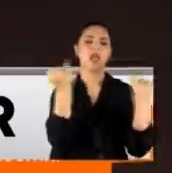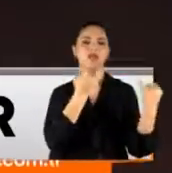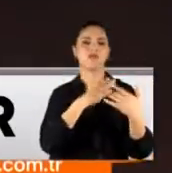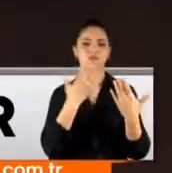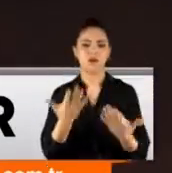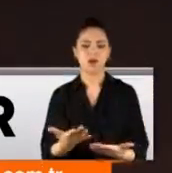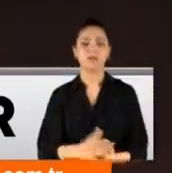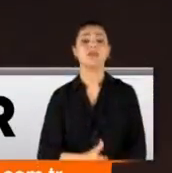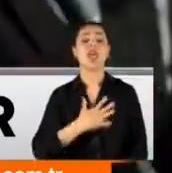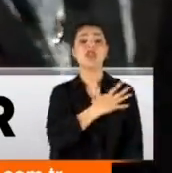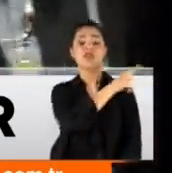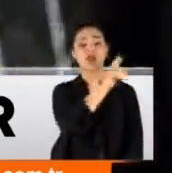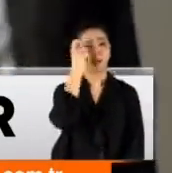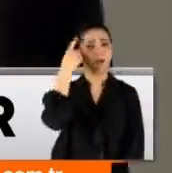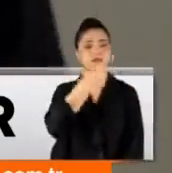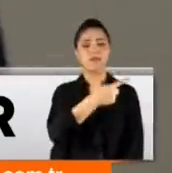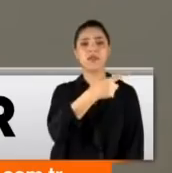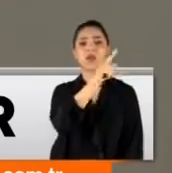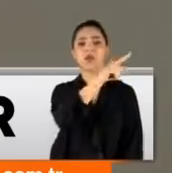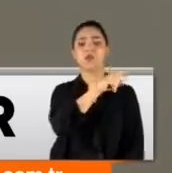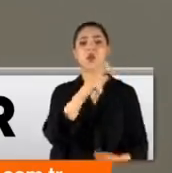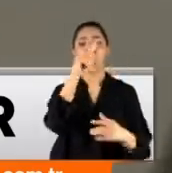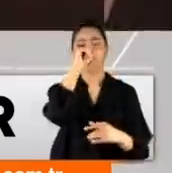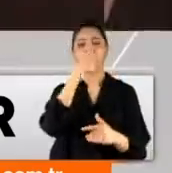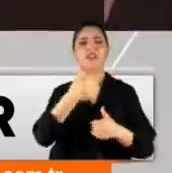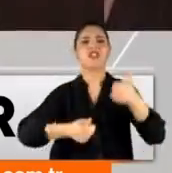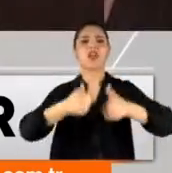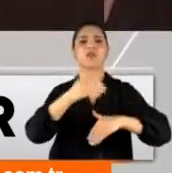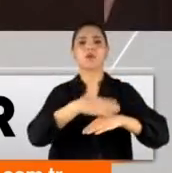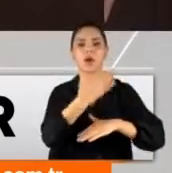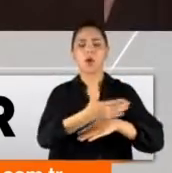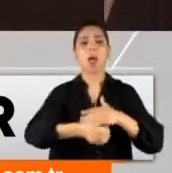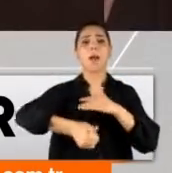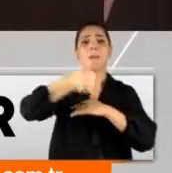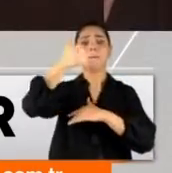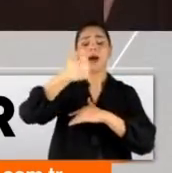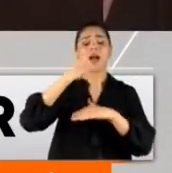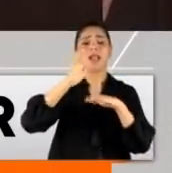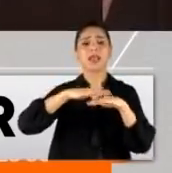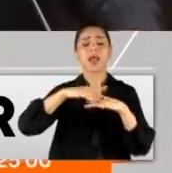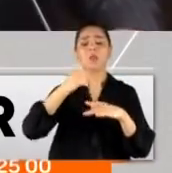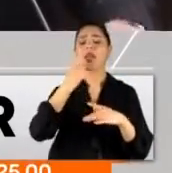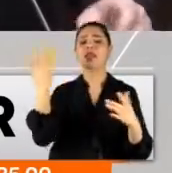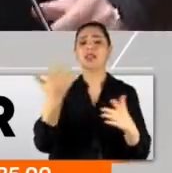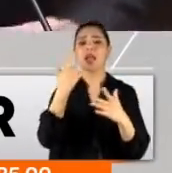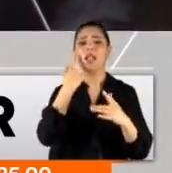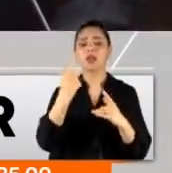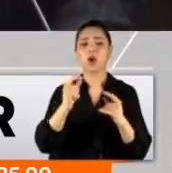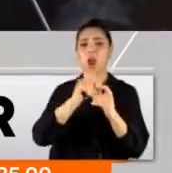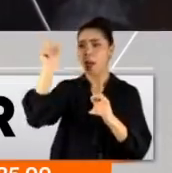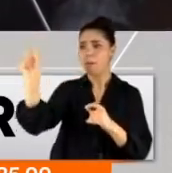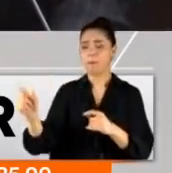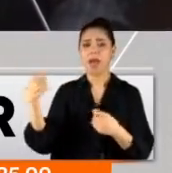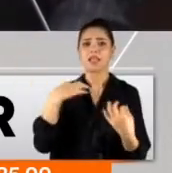vardı. CHP zihniyeti mensupları tweet yarışındalar. Bakanlığı yaptığı yıllardan itibaren Sayın Berat